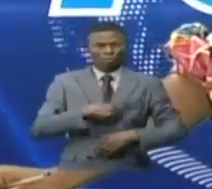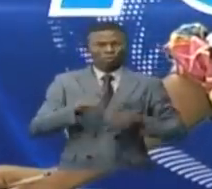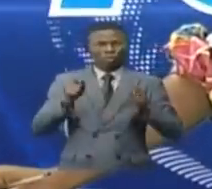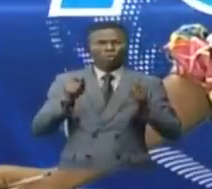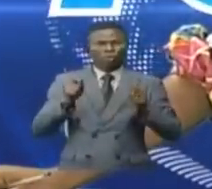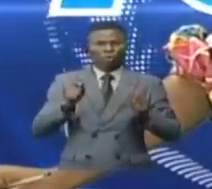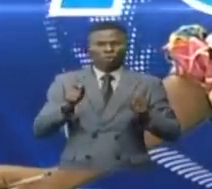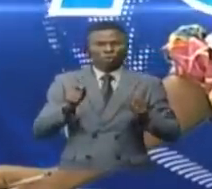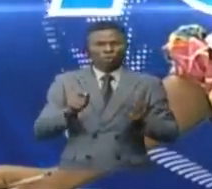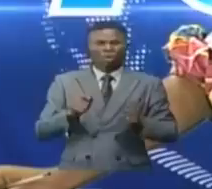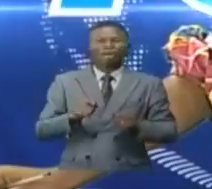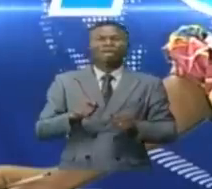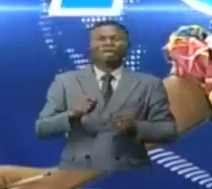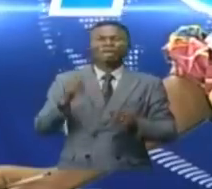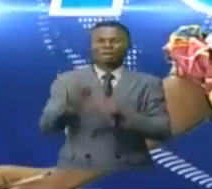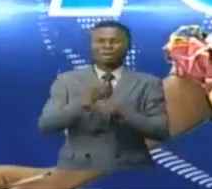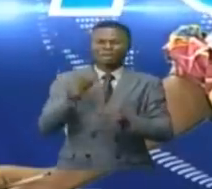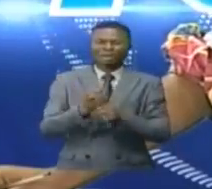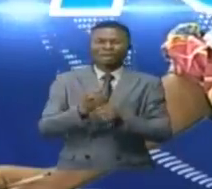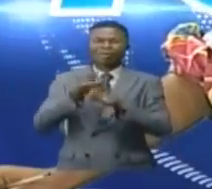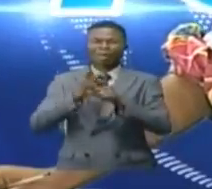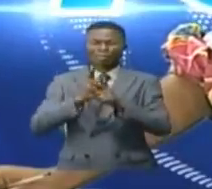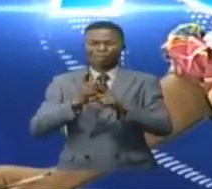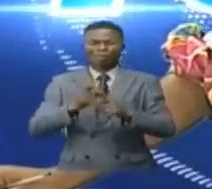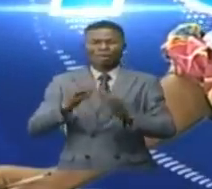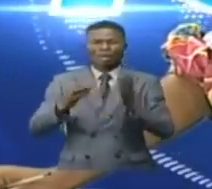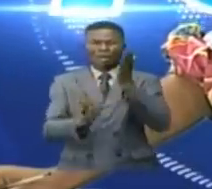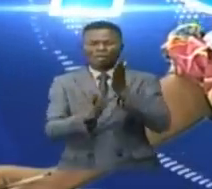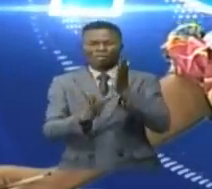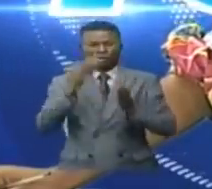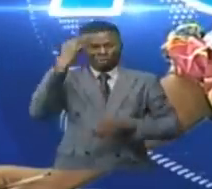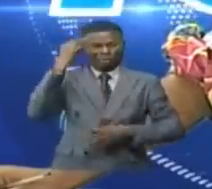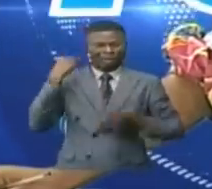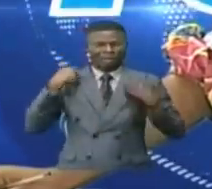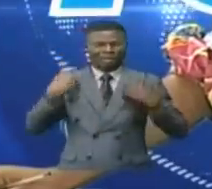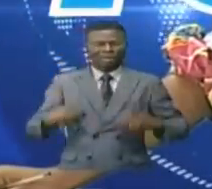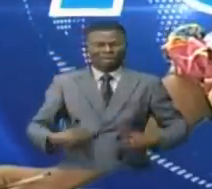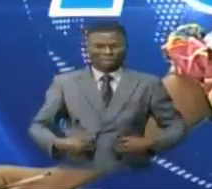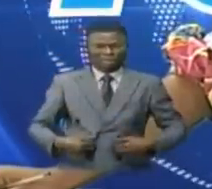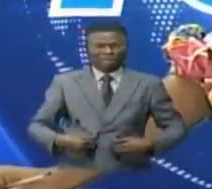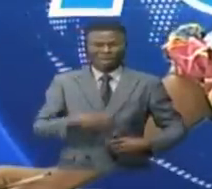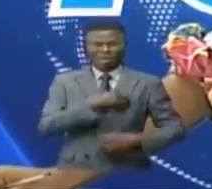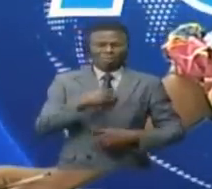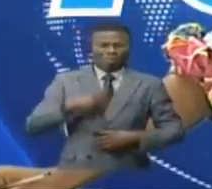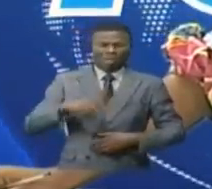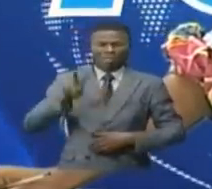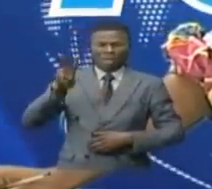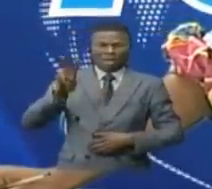les activités déployées par la vice-ministre de la Santé, Véronique Kinou.